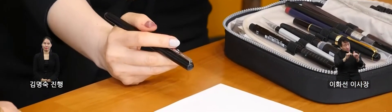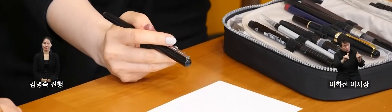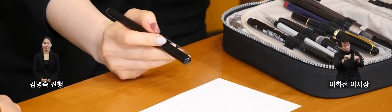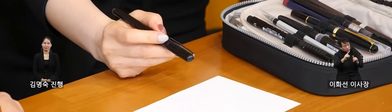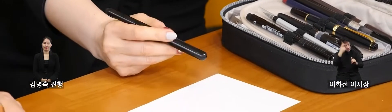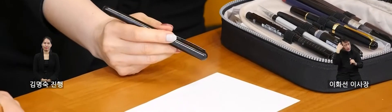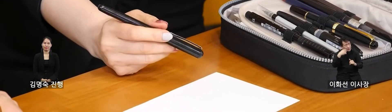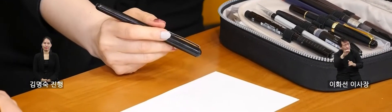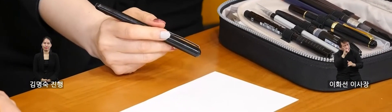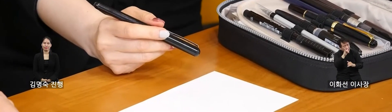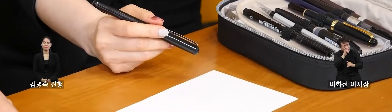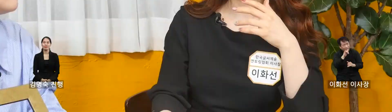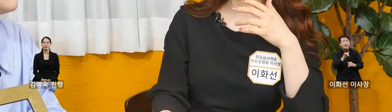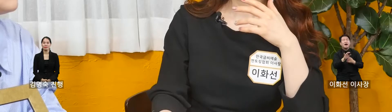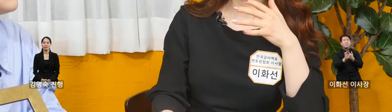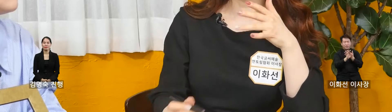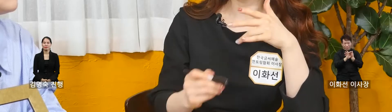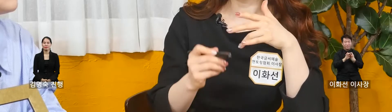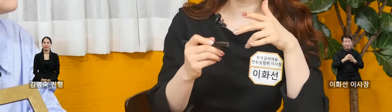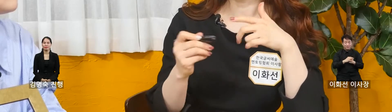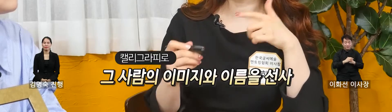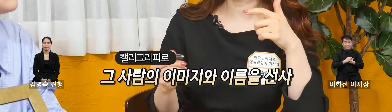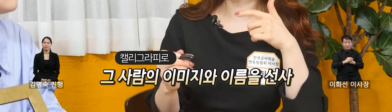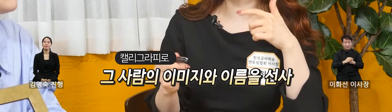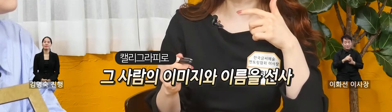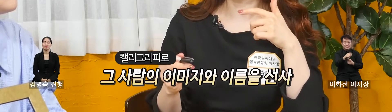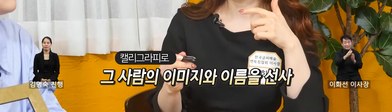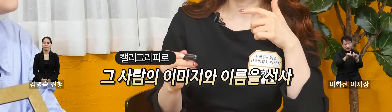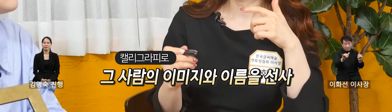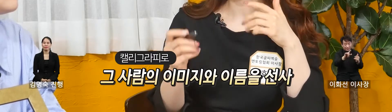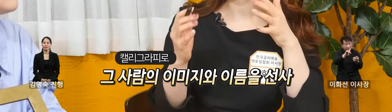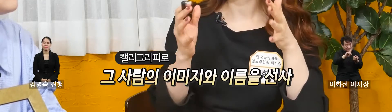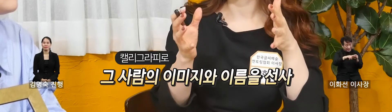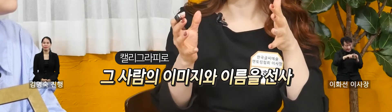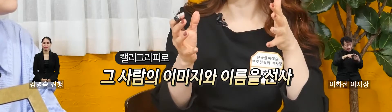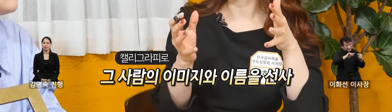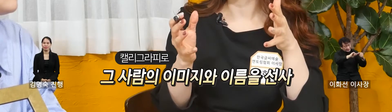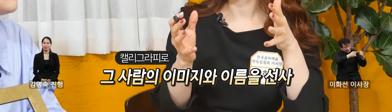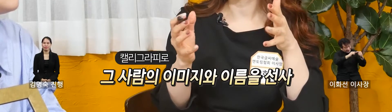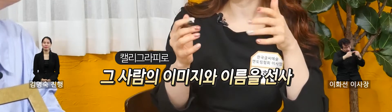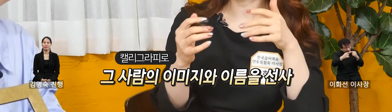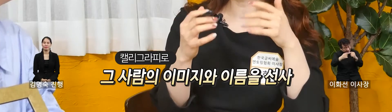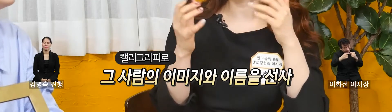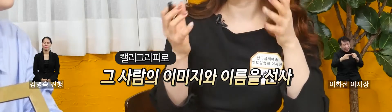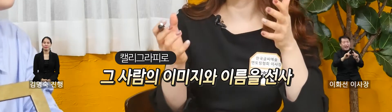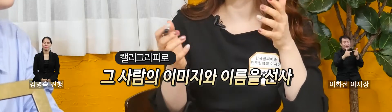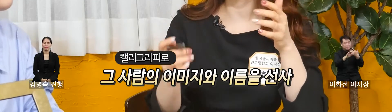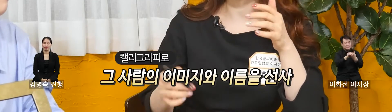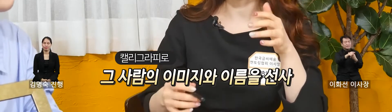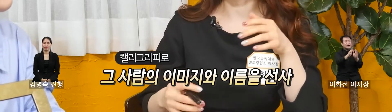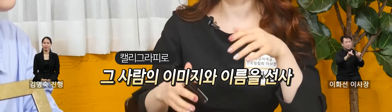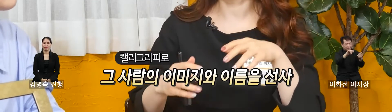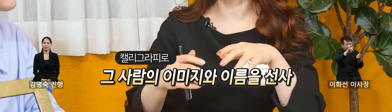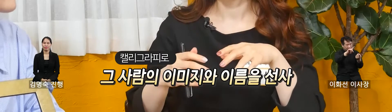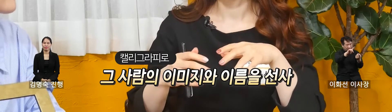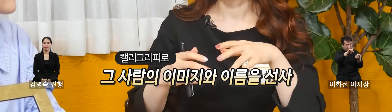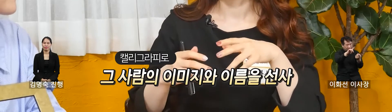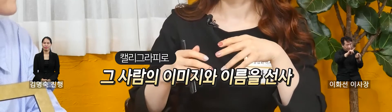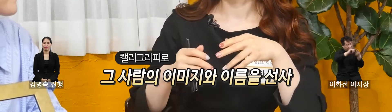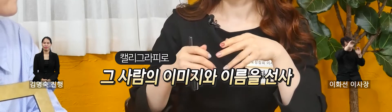왔다. 그러면 그 사람에 대한 식기절, 그 사람에 대한 이야기, 아니면 그 사람의 이름을